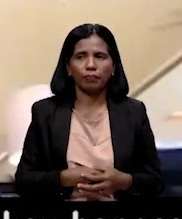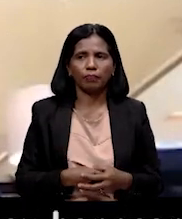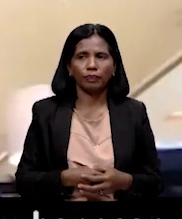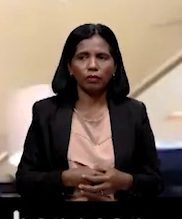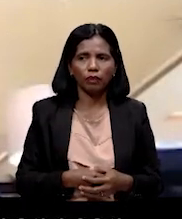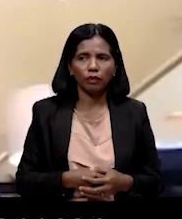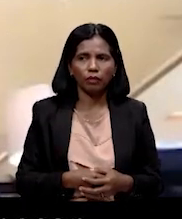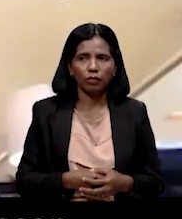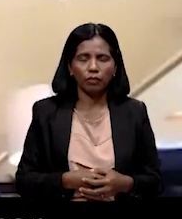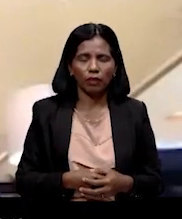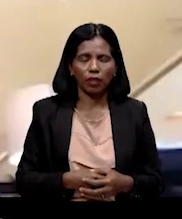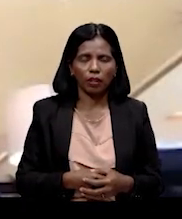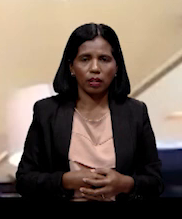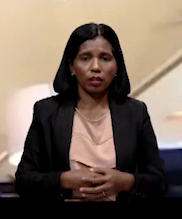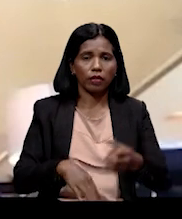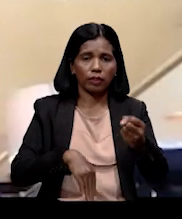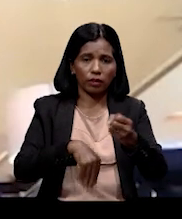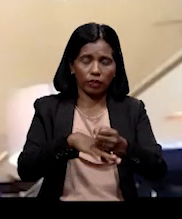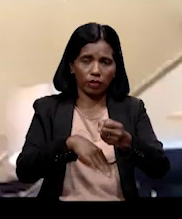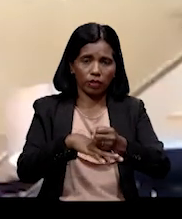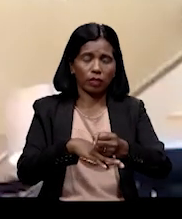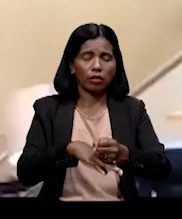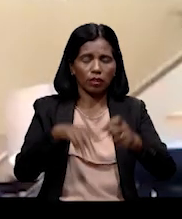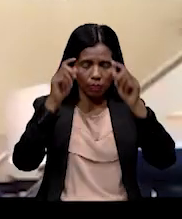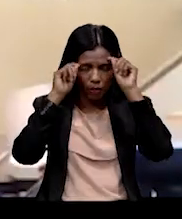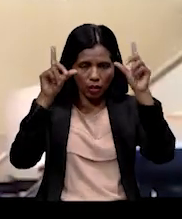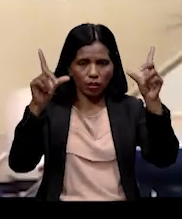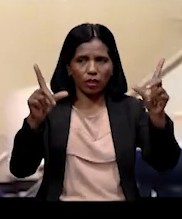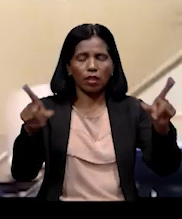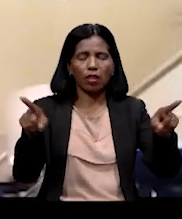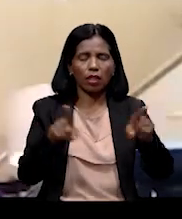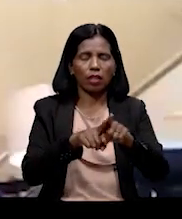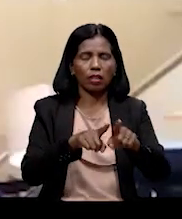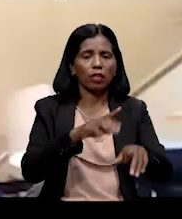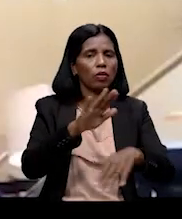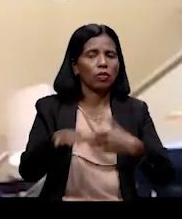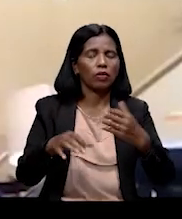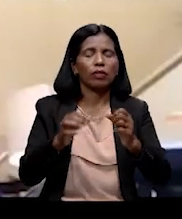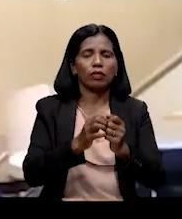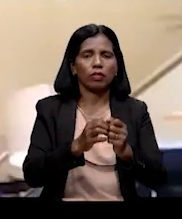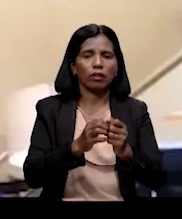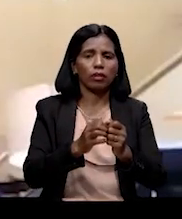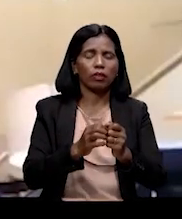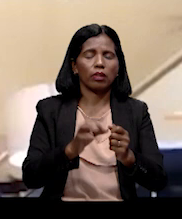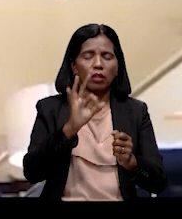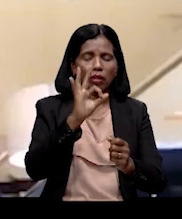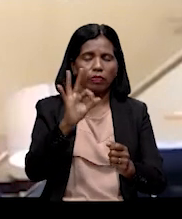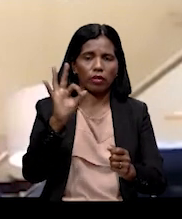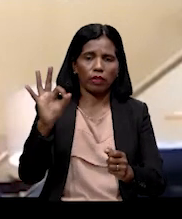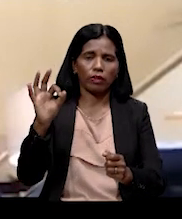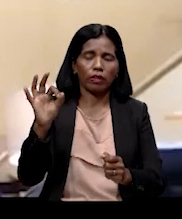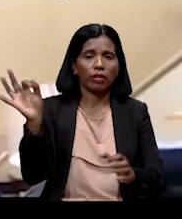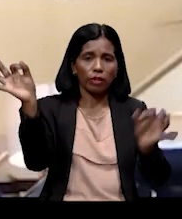Federazione Football Timor Leste ne anessa Federazione Hotel Mundo Federazione da nene